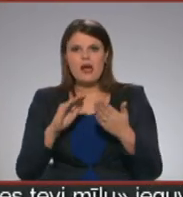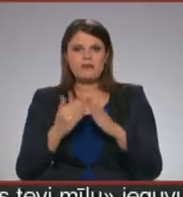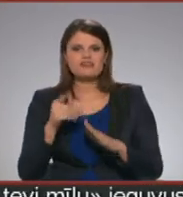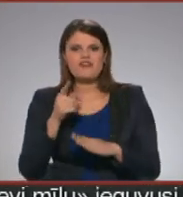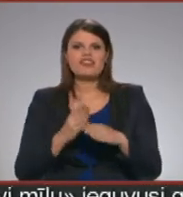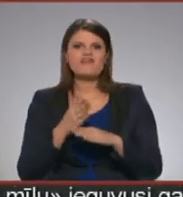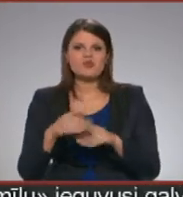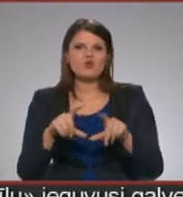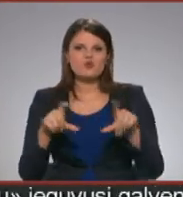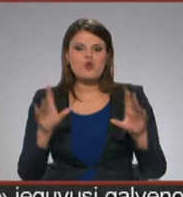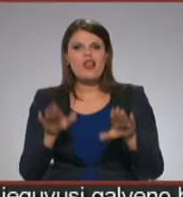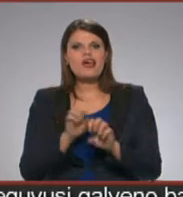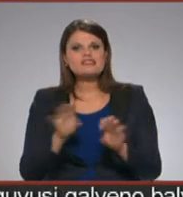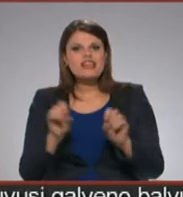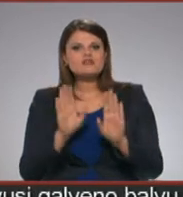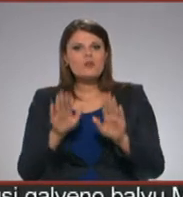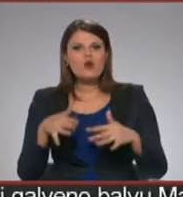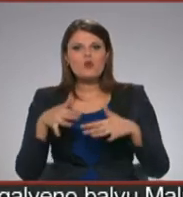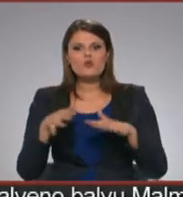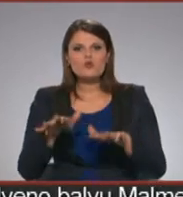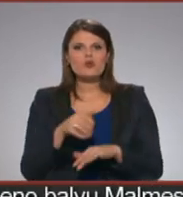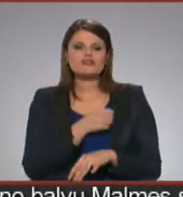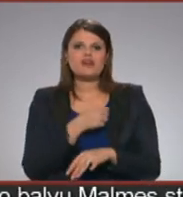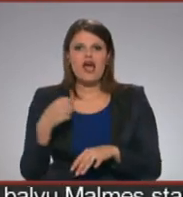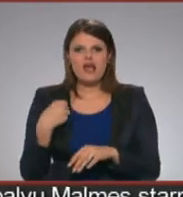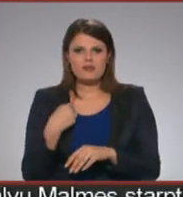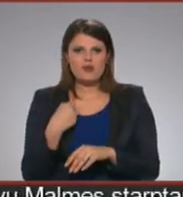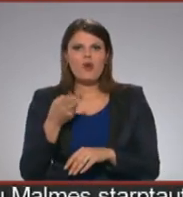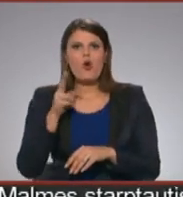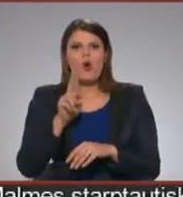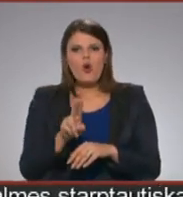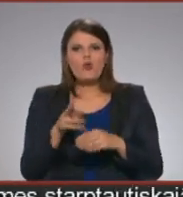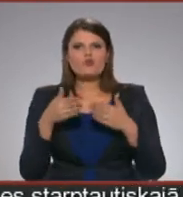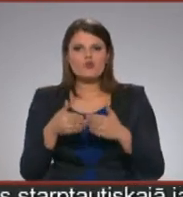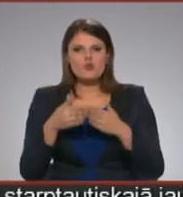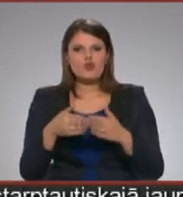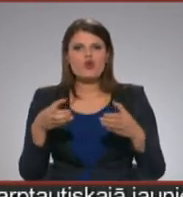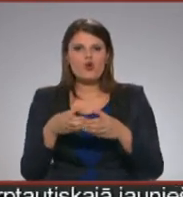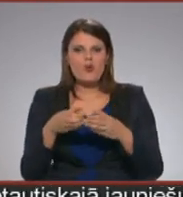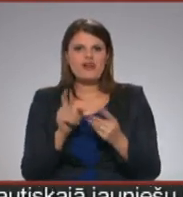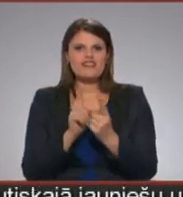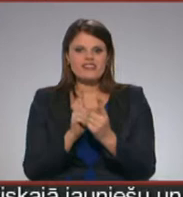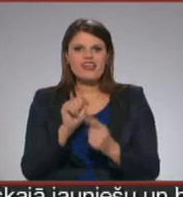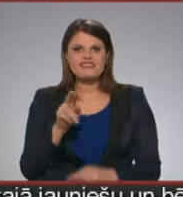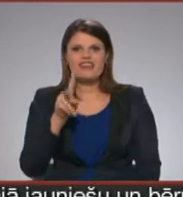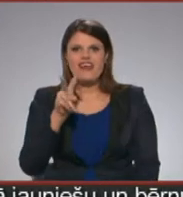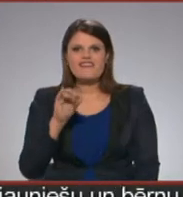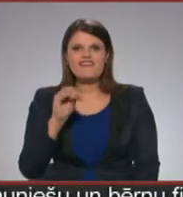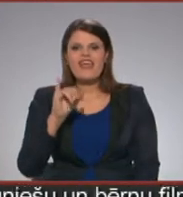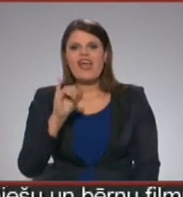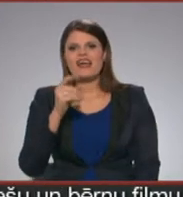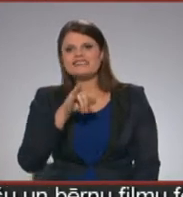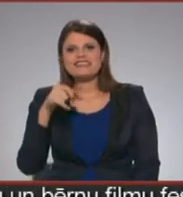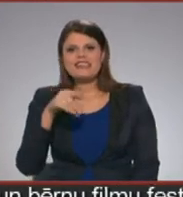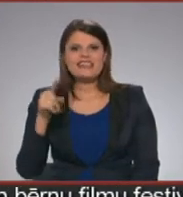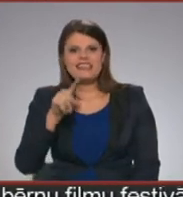Viņi viesojas skolās, lai stāstītu par jūras kara spēkiem. Patruļkuģa Viesīte komanda šodien tikās ar Viesītes novada Rites pamatskolas bērniem.